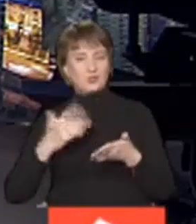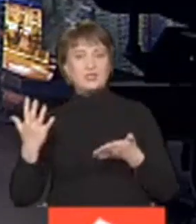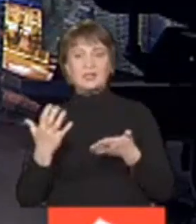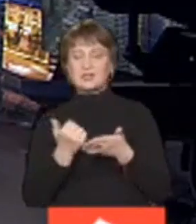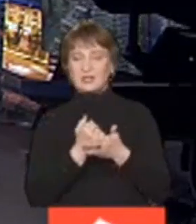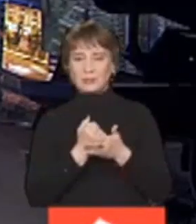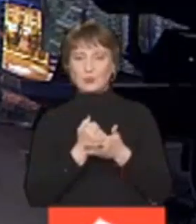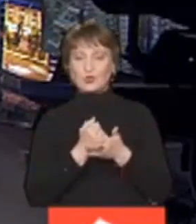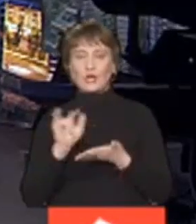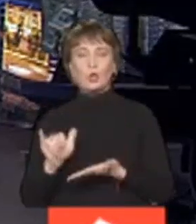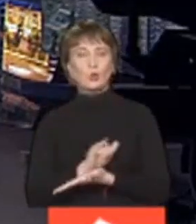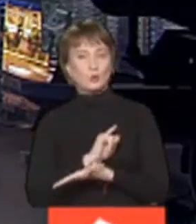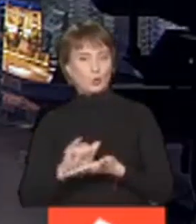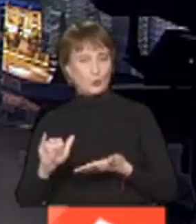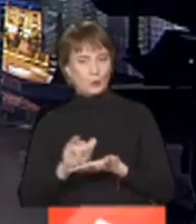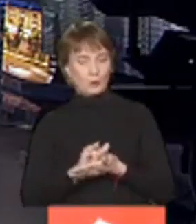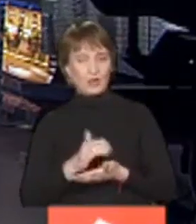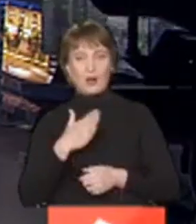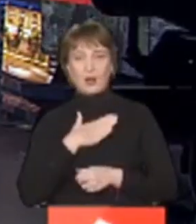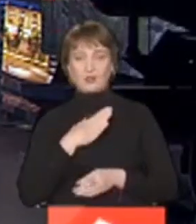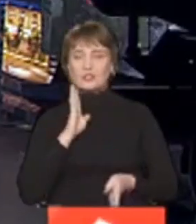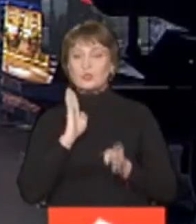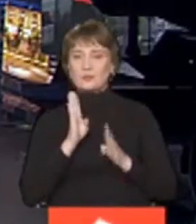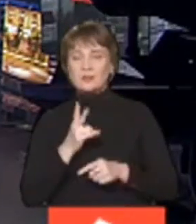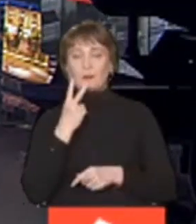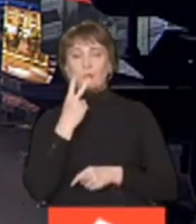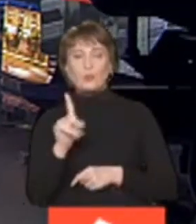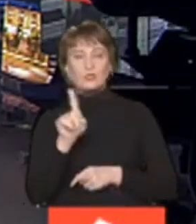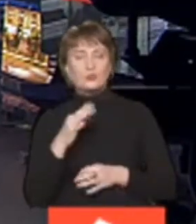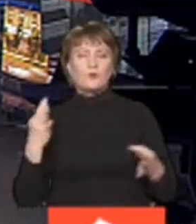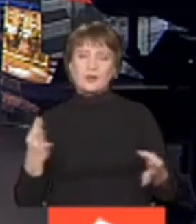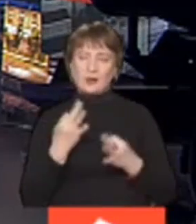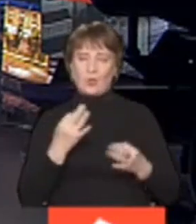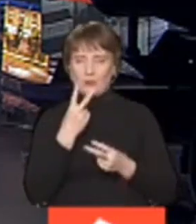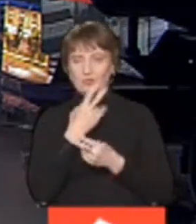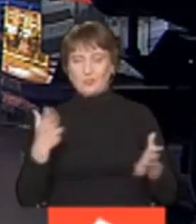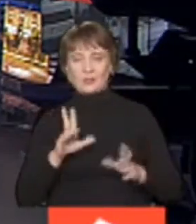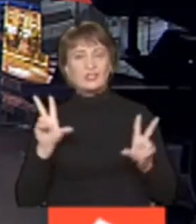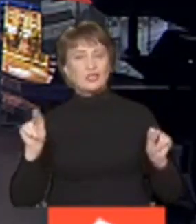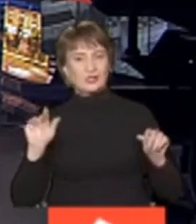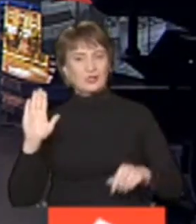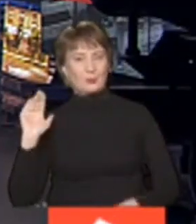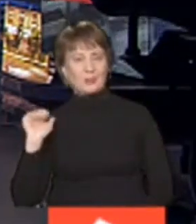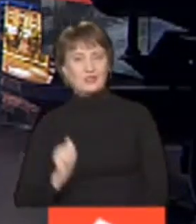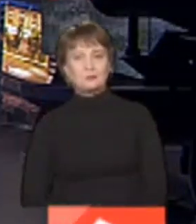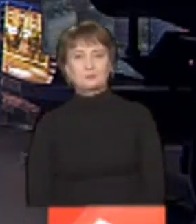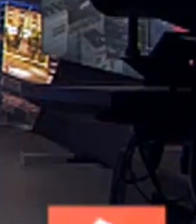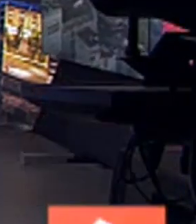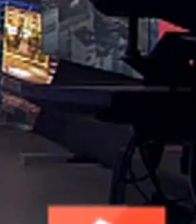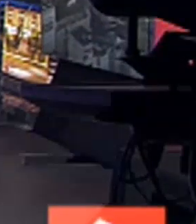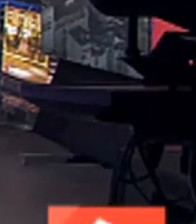нашому ютубі, ютубі телеканалу «Київ», або в нашому фейсбуці. Побачите те, що ви ніколи не бачили. Хай щастить, до побачення.